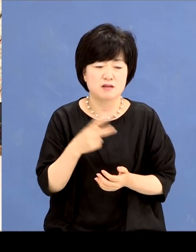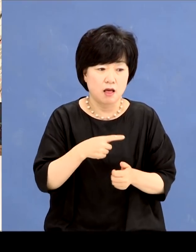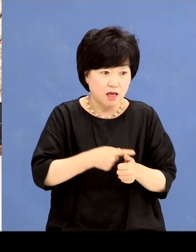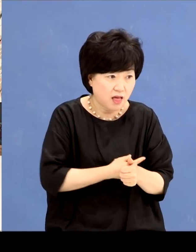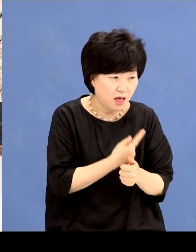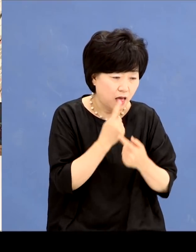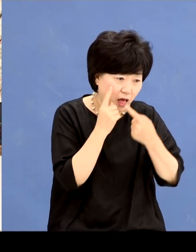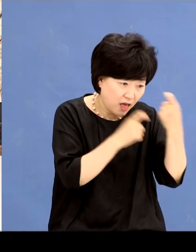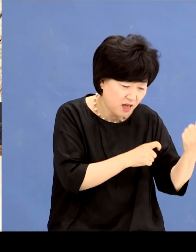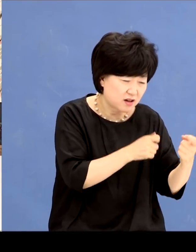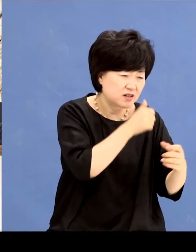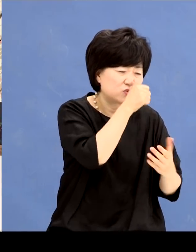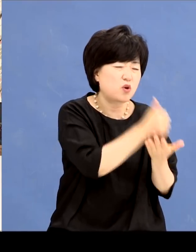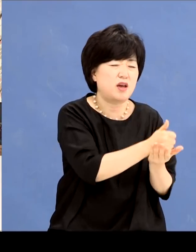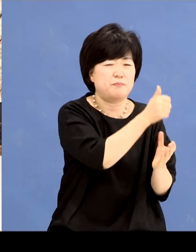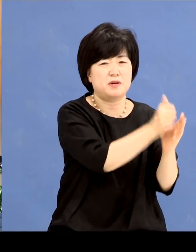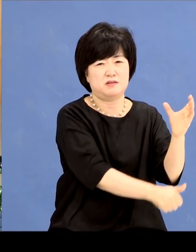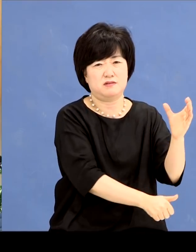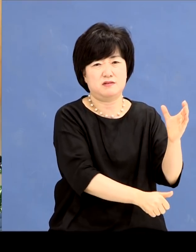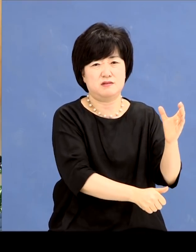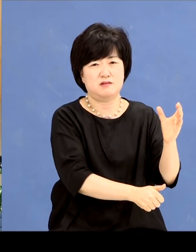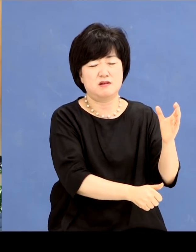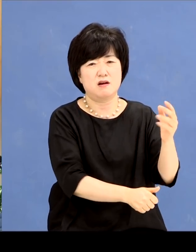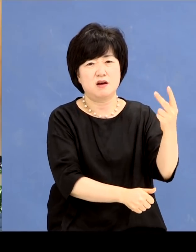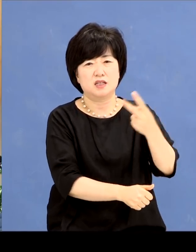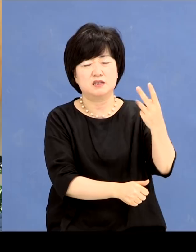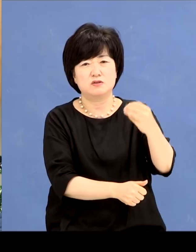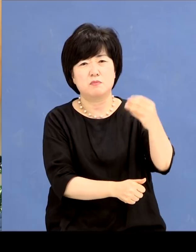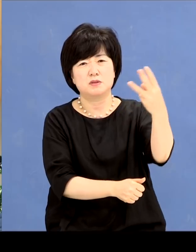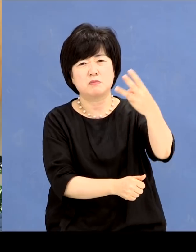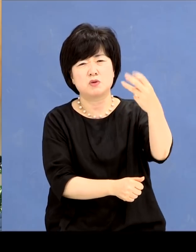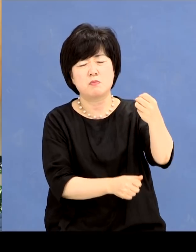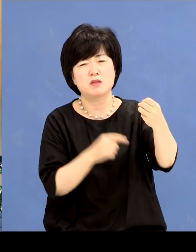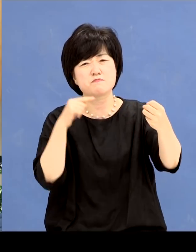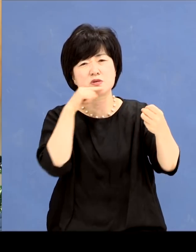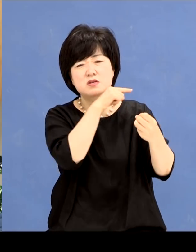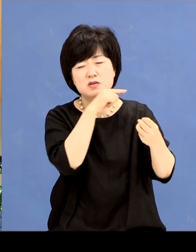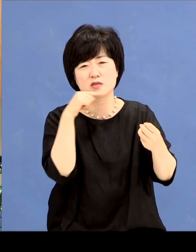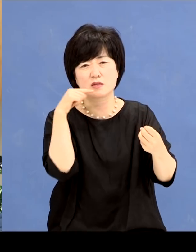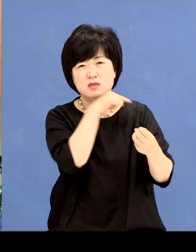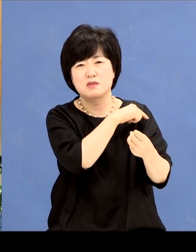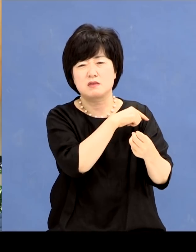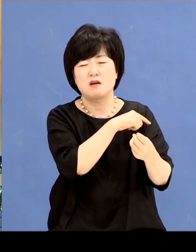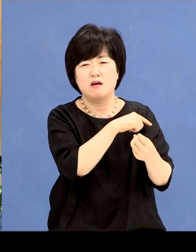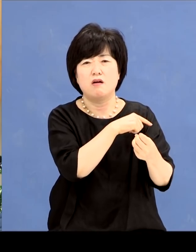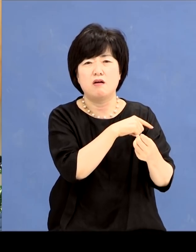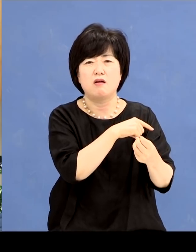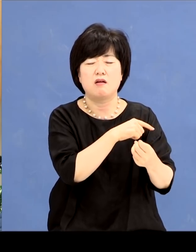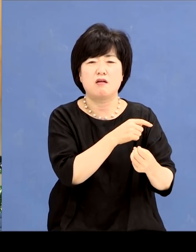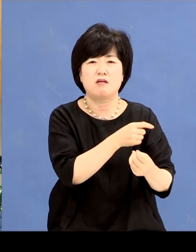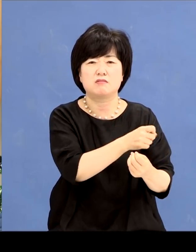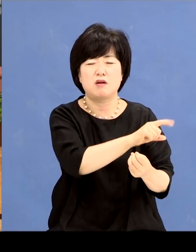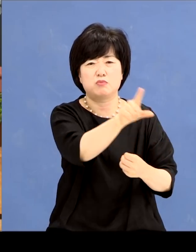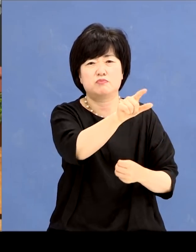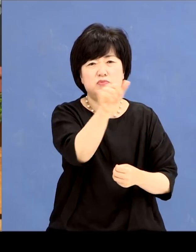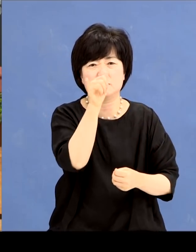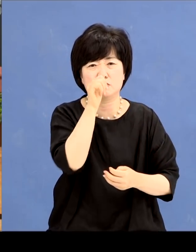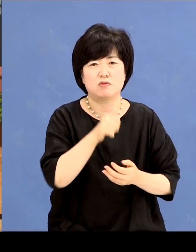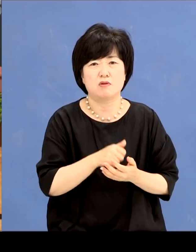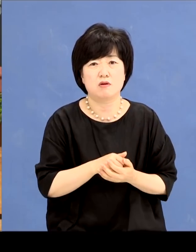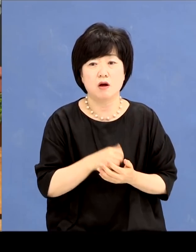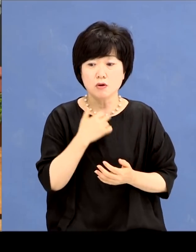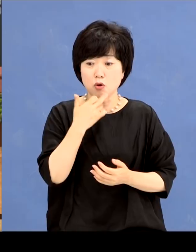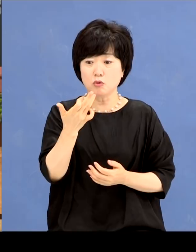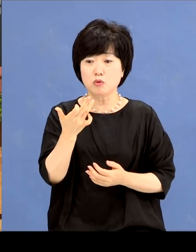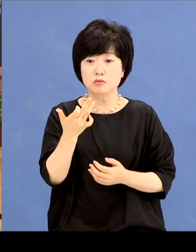일을 할 수밖에 없어요. 그러니까 자연스럽죠. 보통 뭐 2, 3천만 원의 빚이 있는 건 당연해요. 우리 친구들이. 아이고. 예. 그래서 아니, 그런